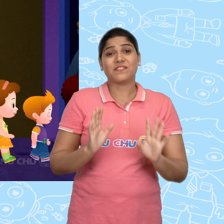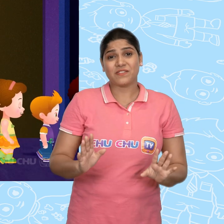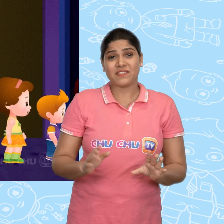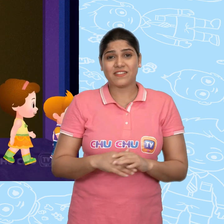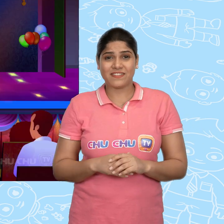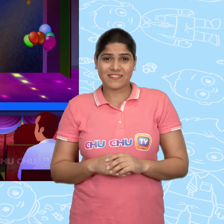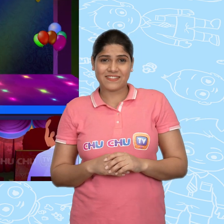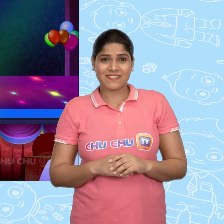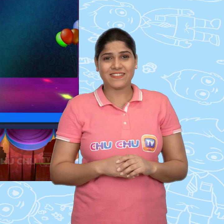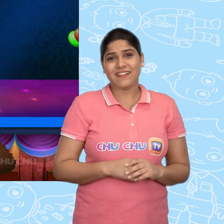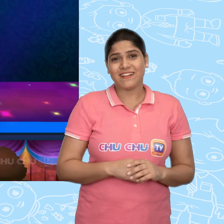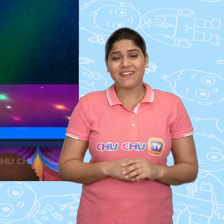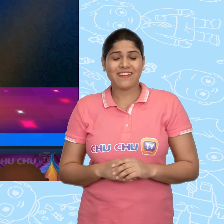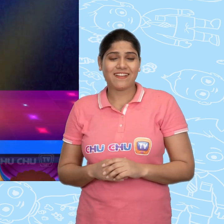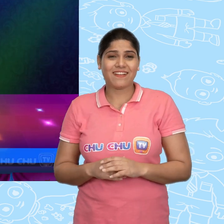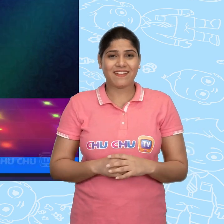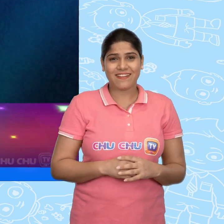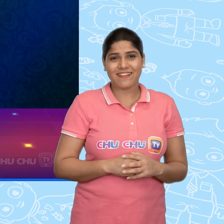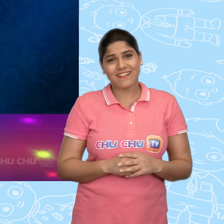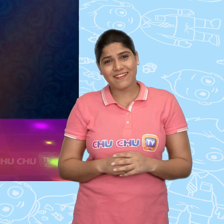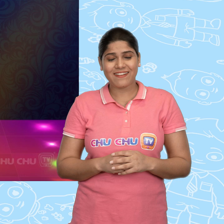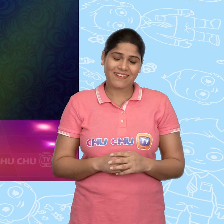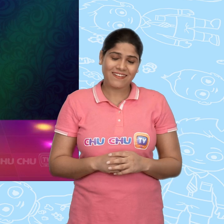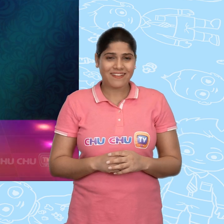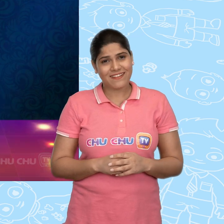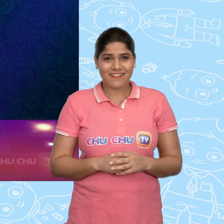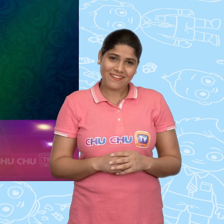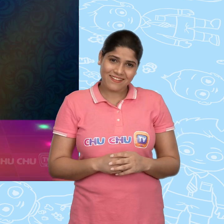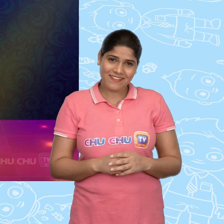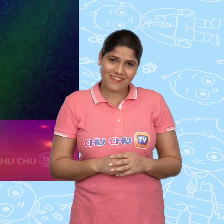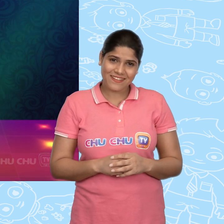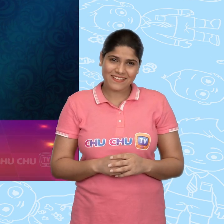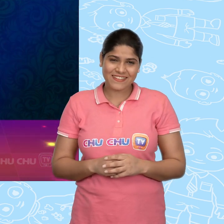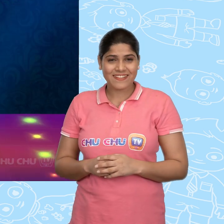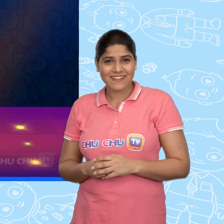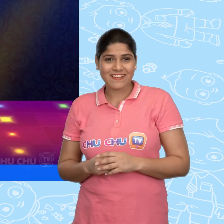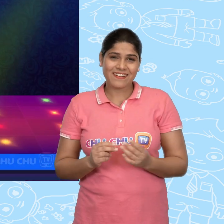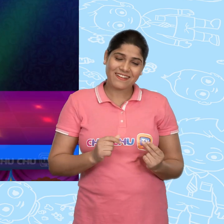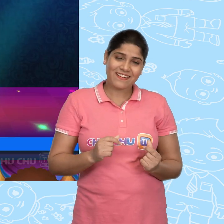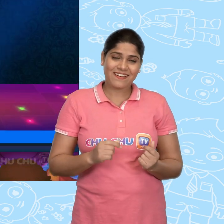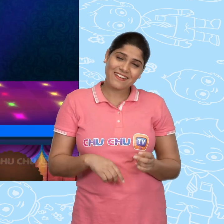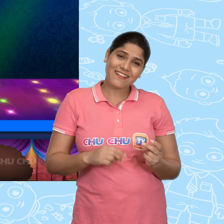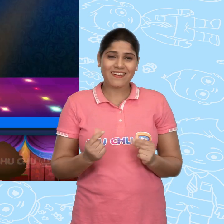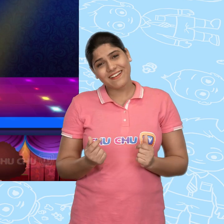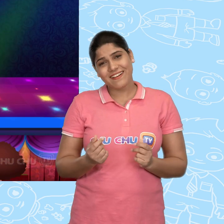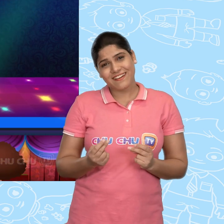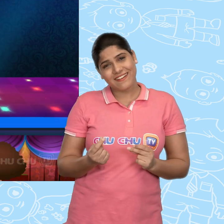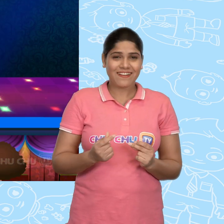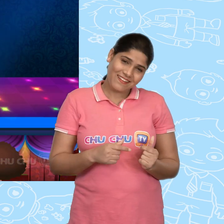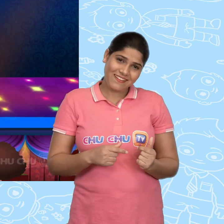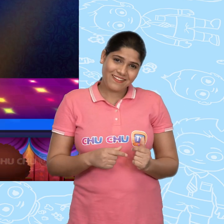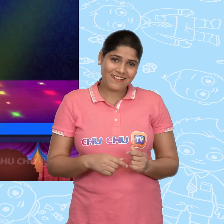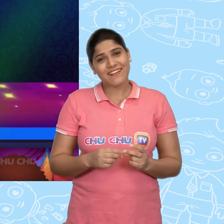था। ला ला ला ला ला ला ला ला ला ला ला ला ला ला